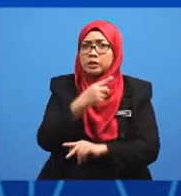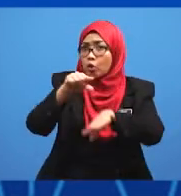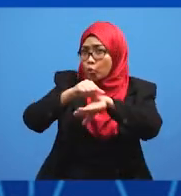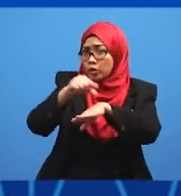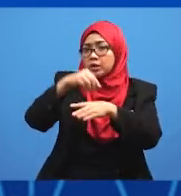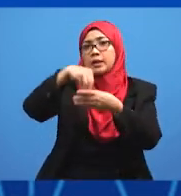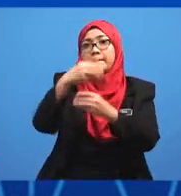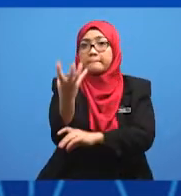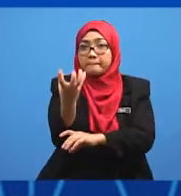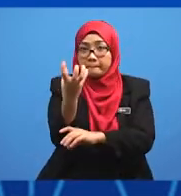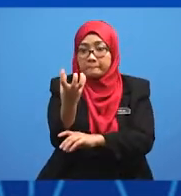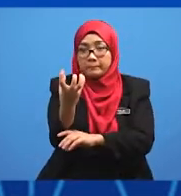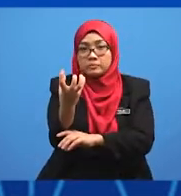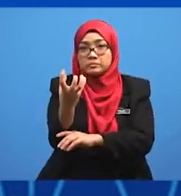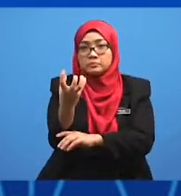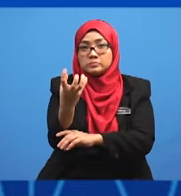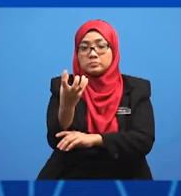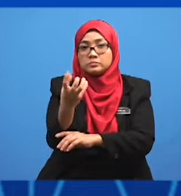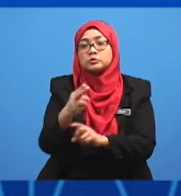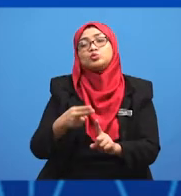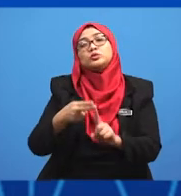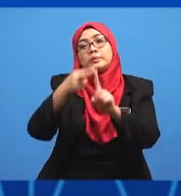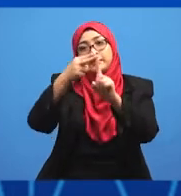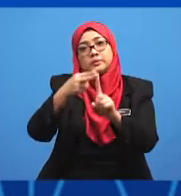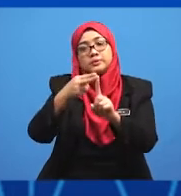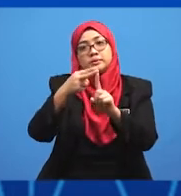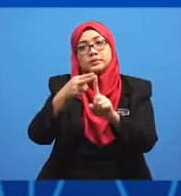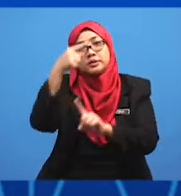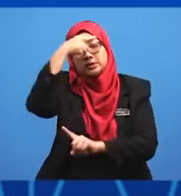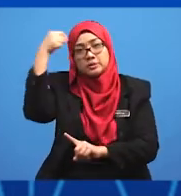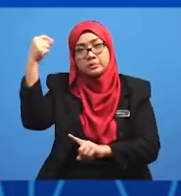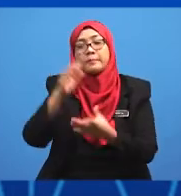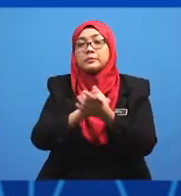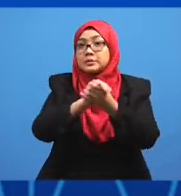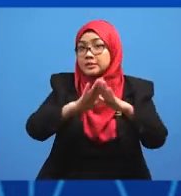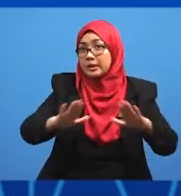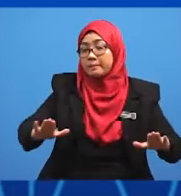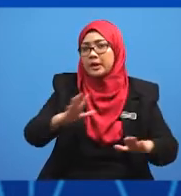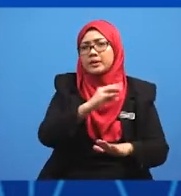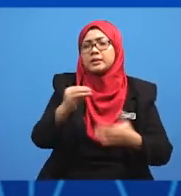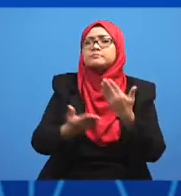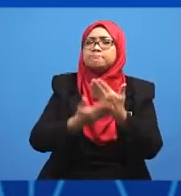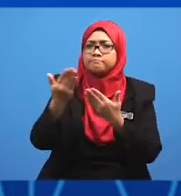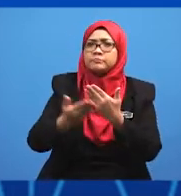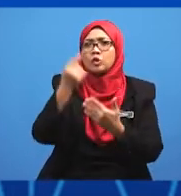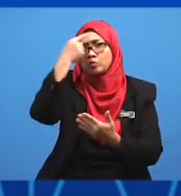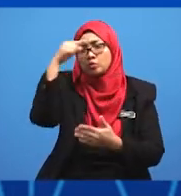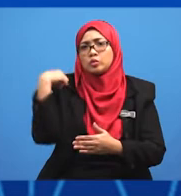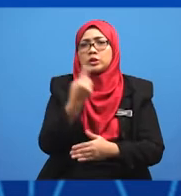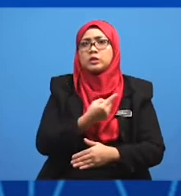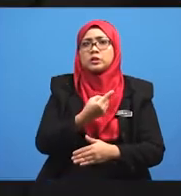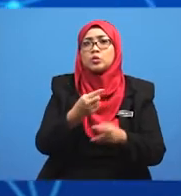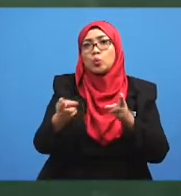pepejal lebih diutamakan kerana ia adalah lebih selamat dan senang